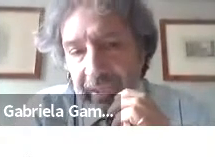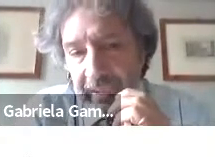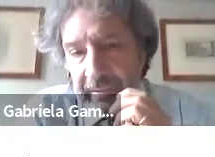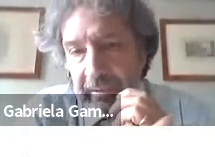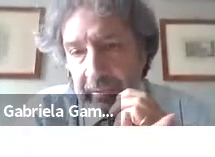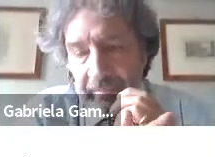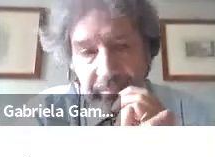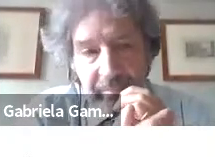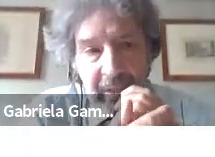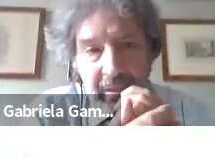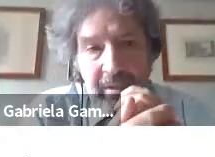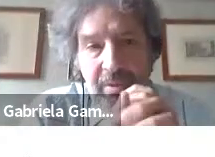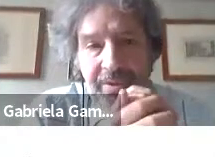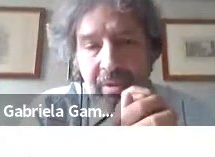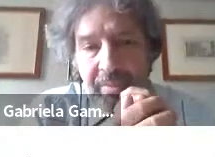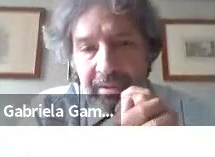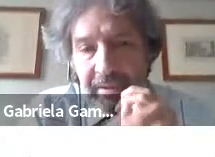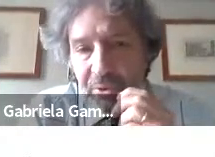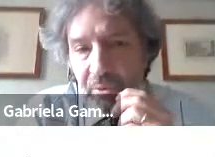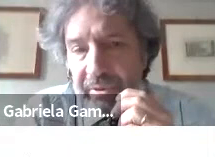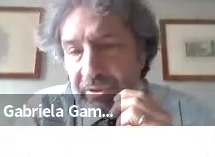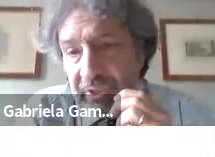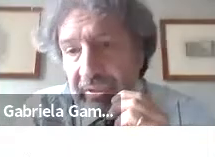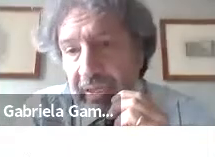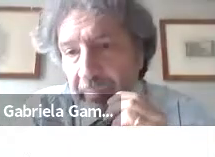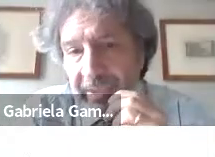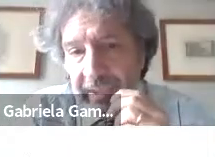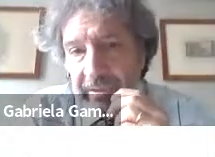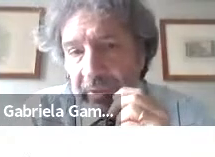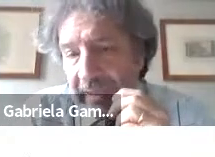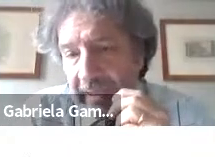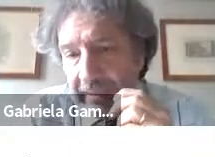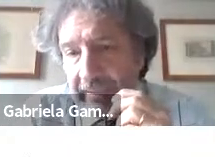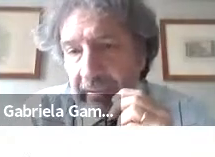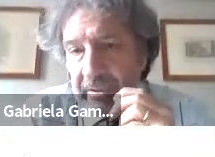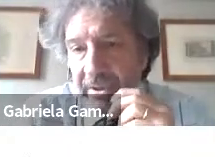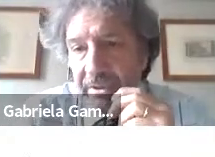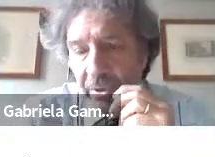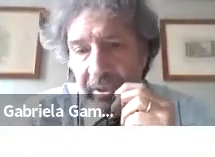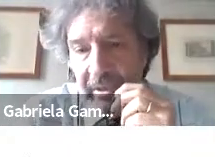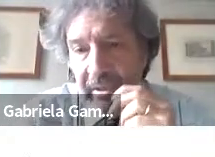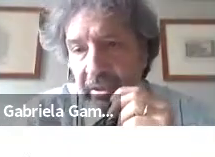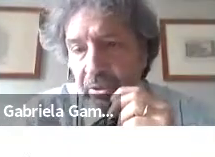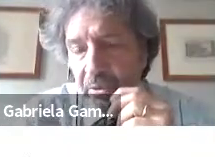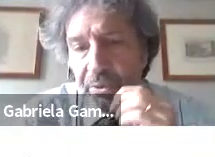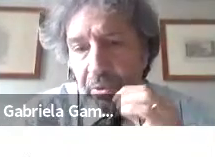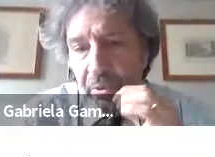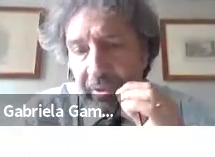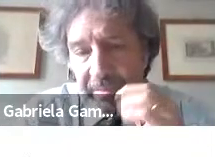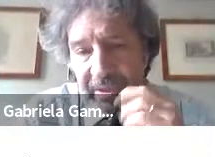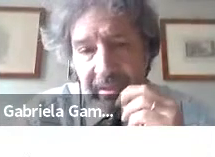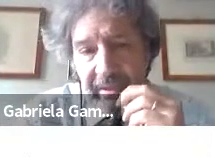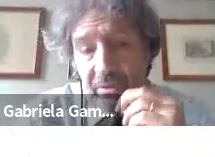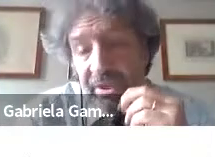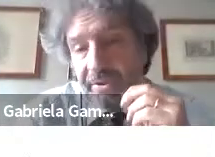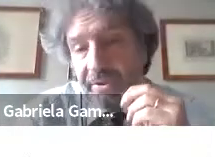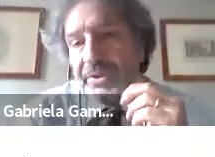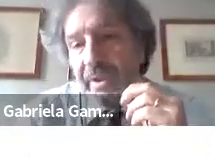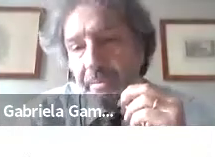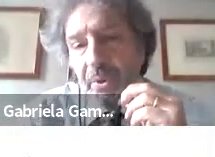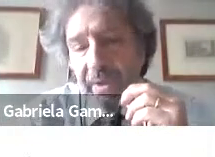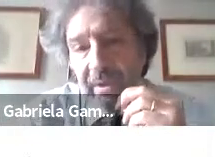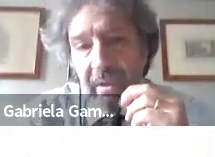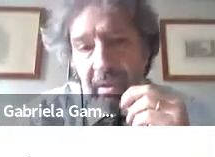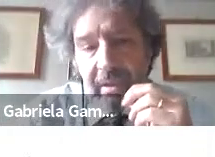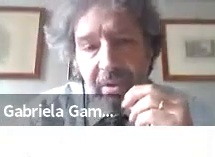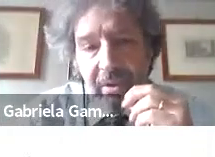questioni aperte, le questioni aperte sul digitale applicato all'arte, nel senso che tutto quello che abbiamo detto, certo,